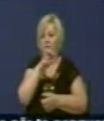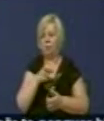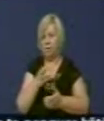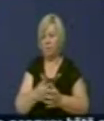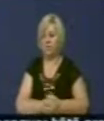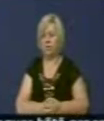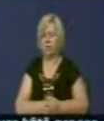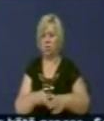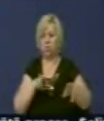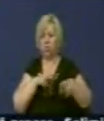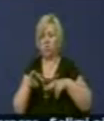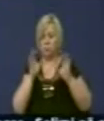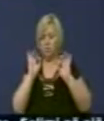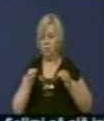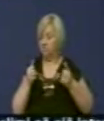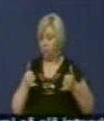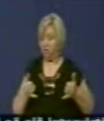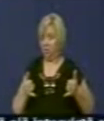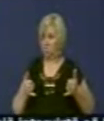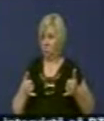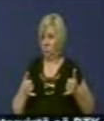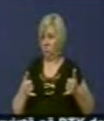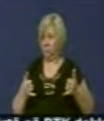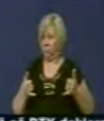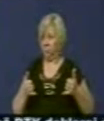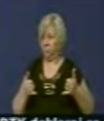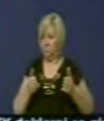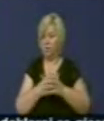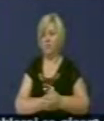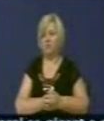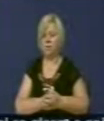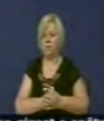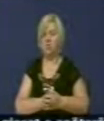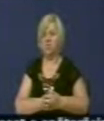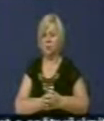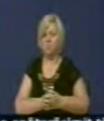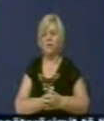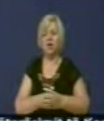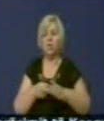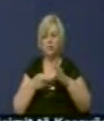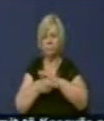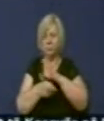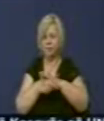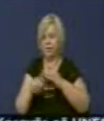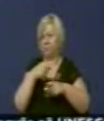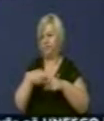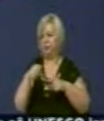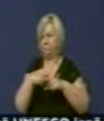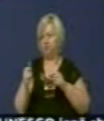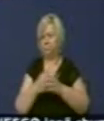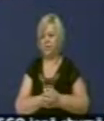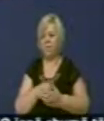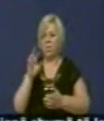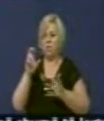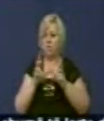Në afera të ndryshme korruptive. Pra, në vend se të kemi evropianizim të politikanëve